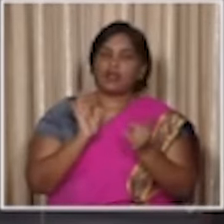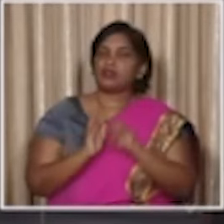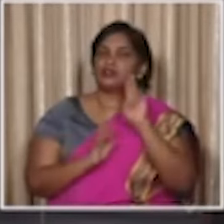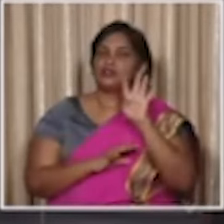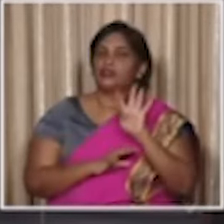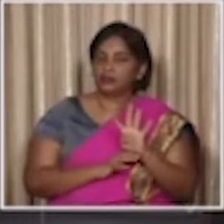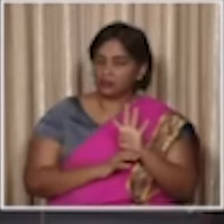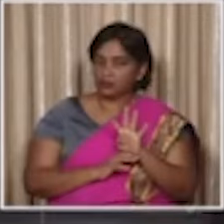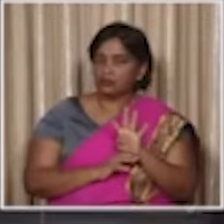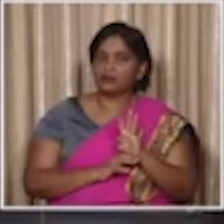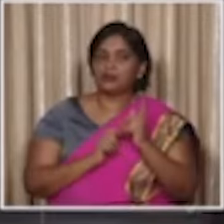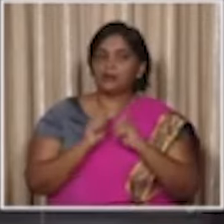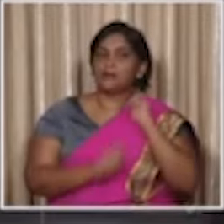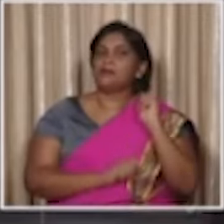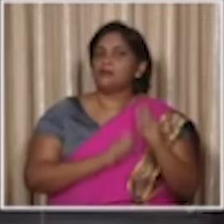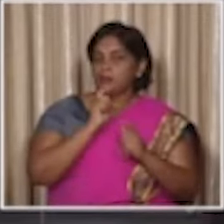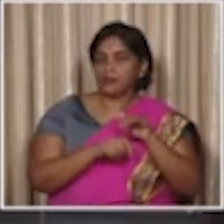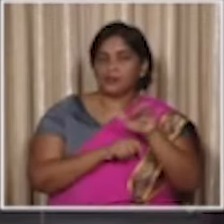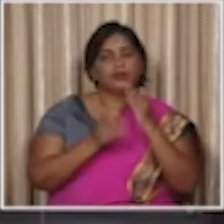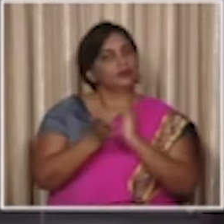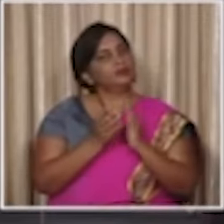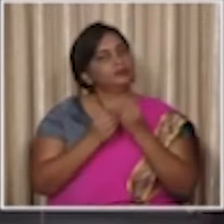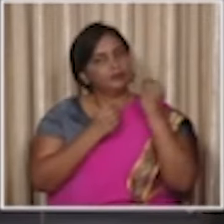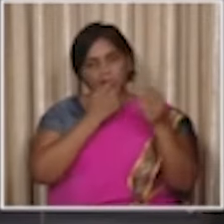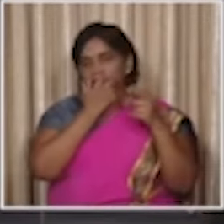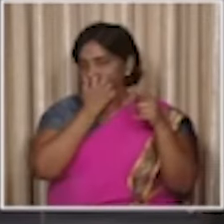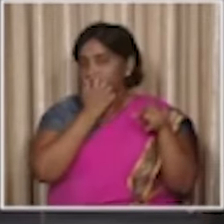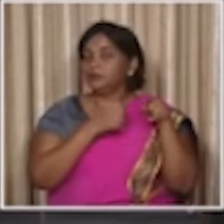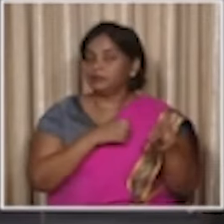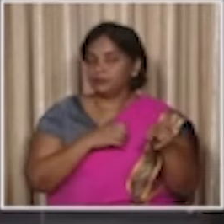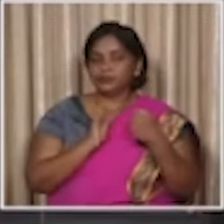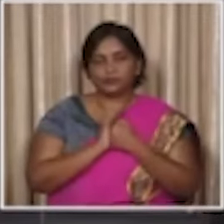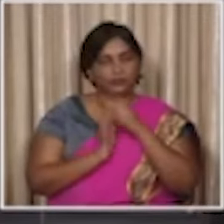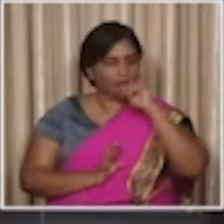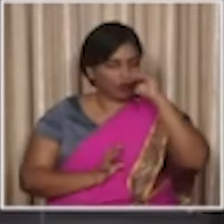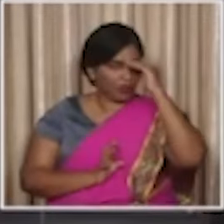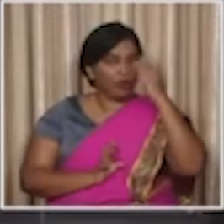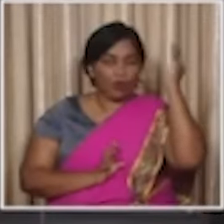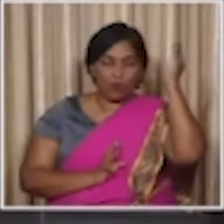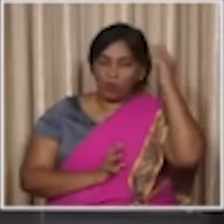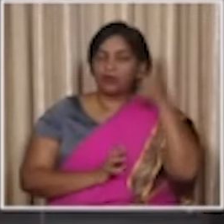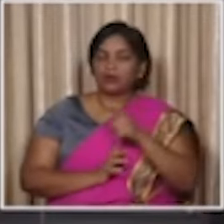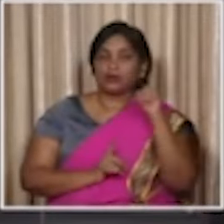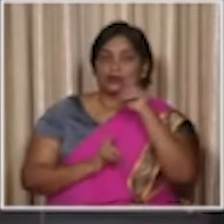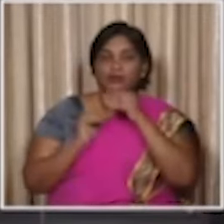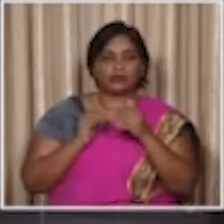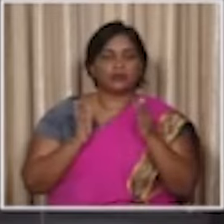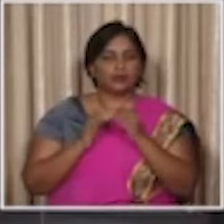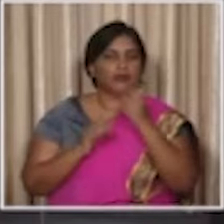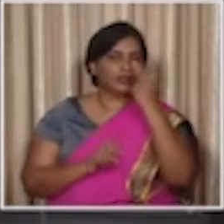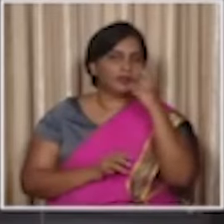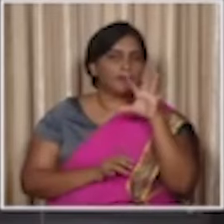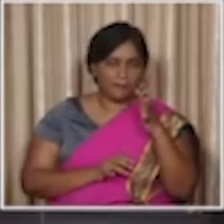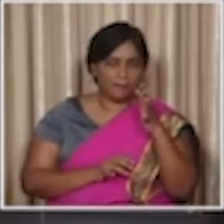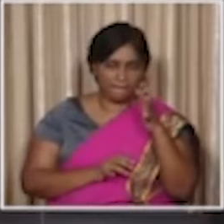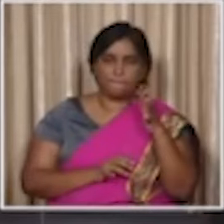වෙනුවෙන් අස්වසුම සමාජ ප්‍රතිලාභ ලබා දෙන්න ඒකෙදි කරු කතානායකතුමනි මුලින් මුල වටේ කාණ්ඩයක් තිබ්බා රුපියල්